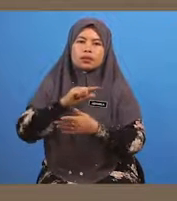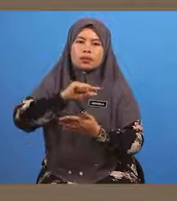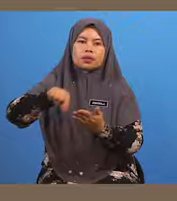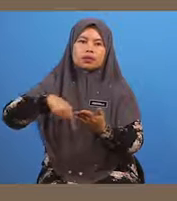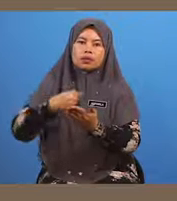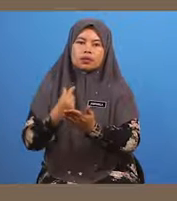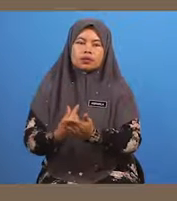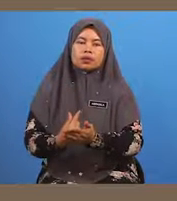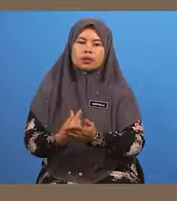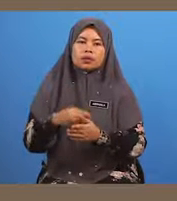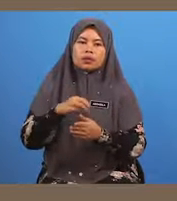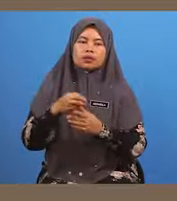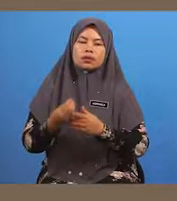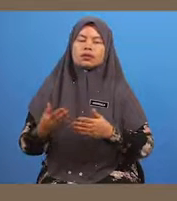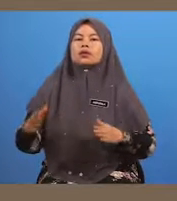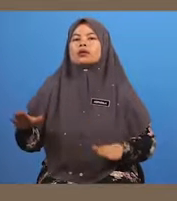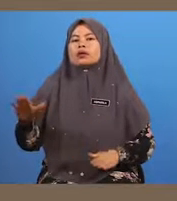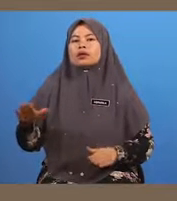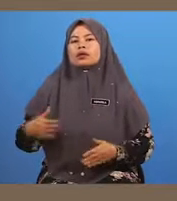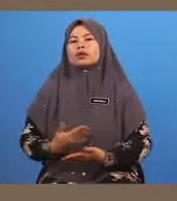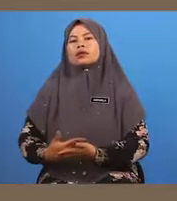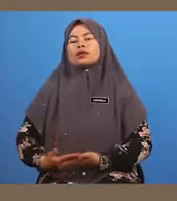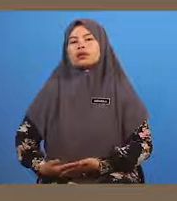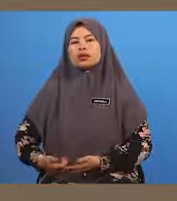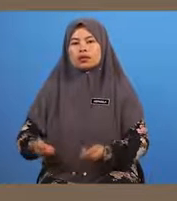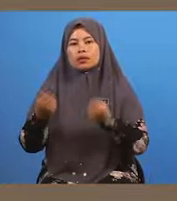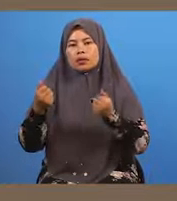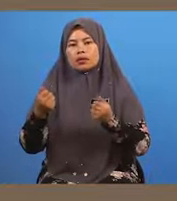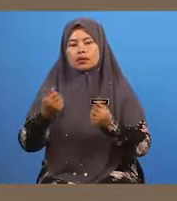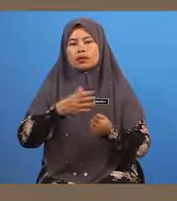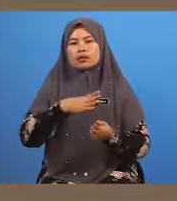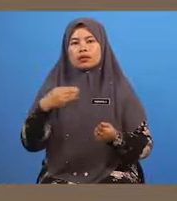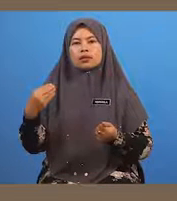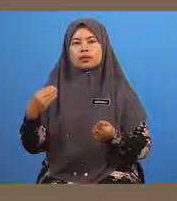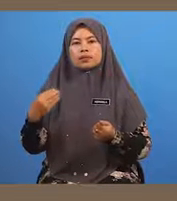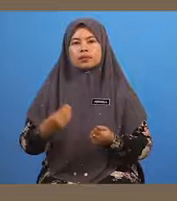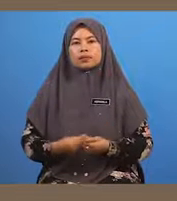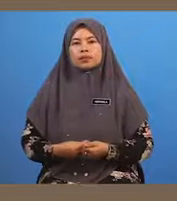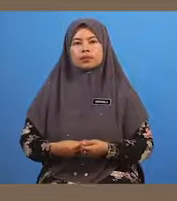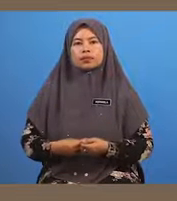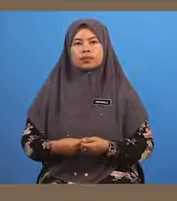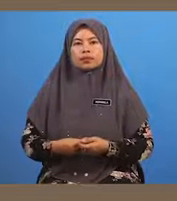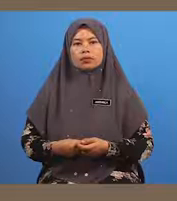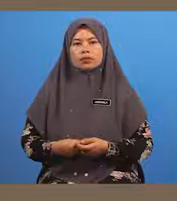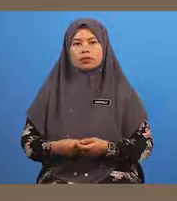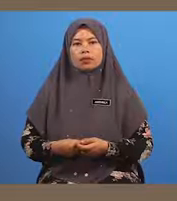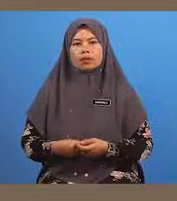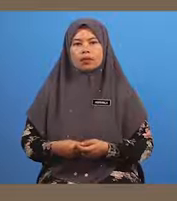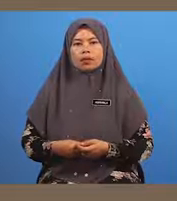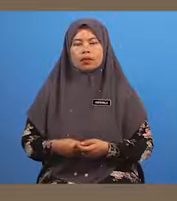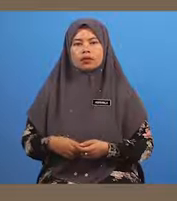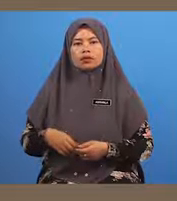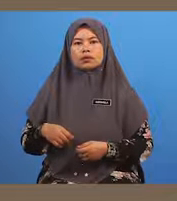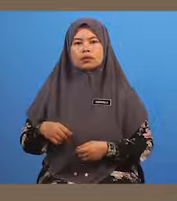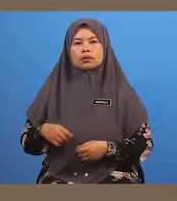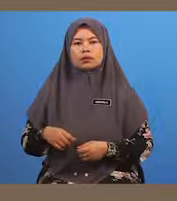angkat dengan keluarga angkatnya. Anak angkat yang dipelihara oleh keluarga angkat semenjak kecil dan diberi kasih sayang